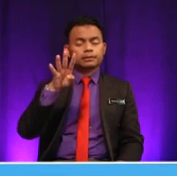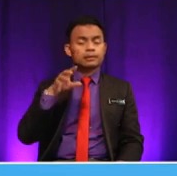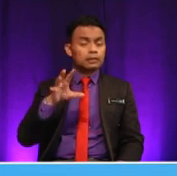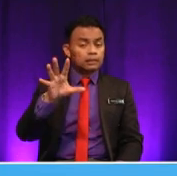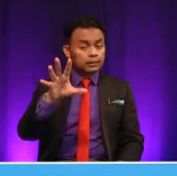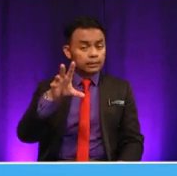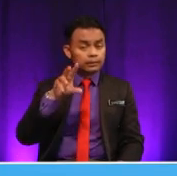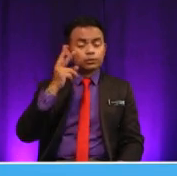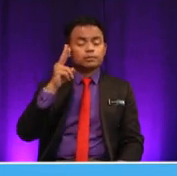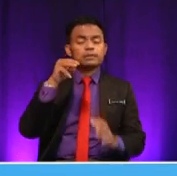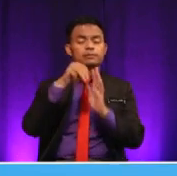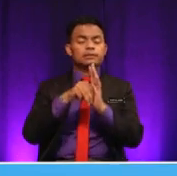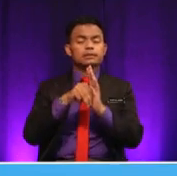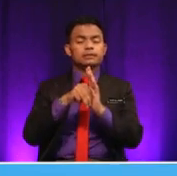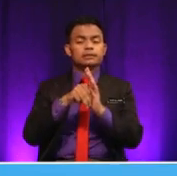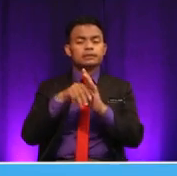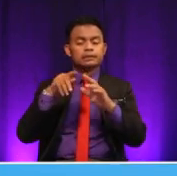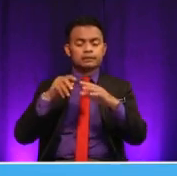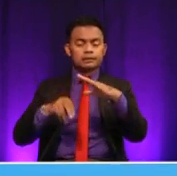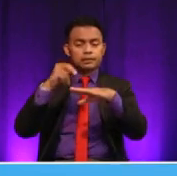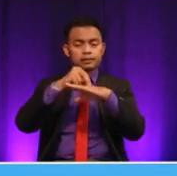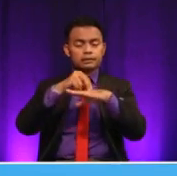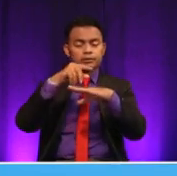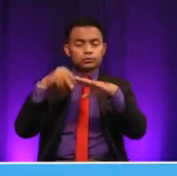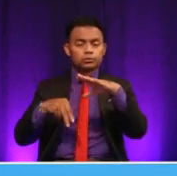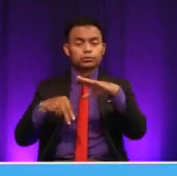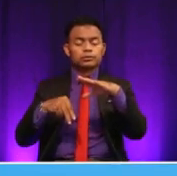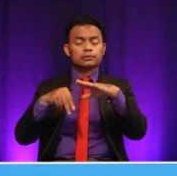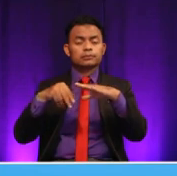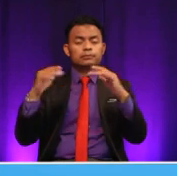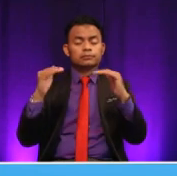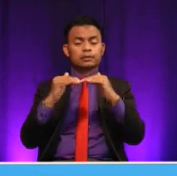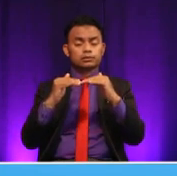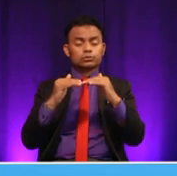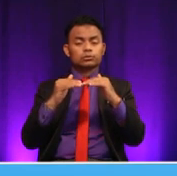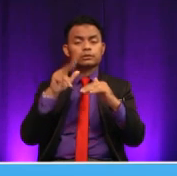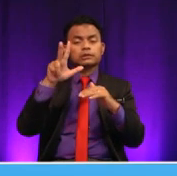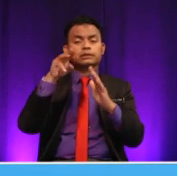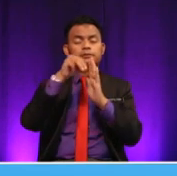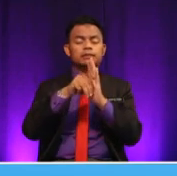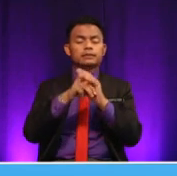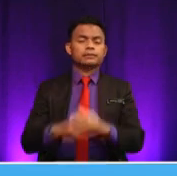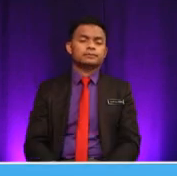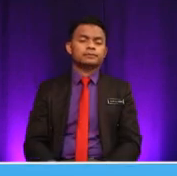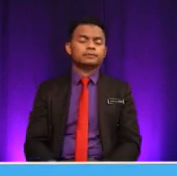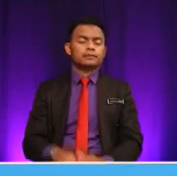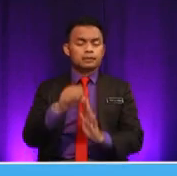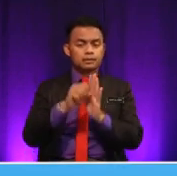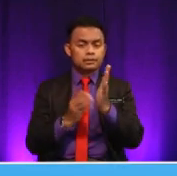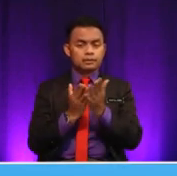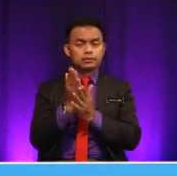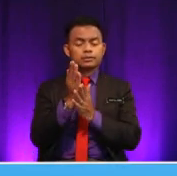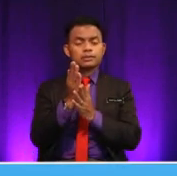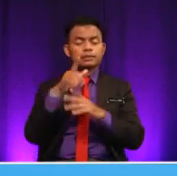eh turun bangku 3 menit oke seterusnya kita boleh tengok kepada presiden